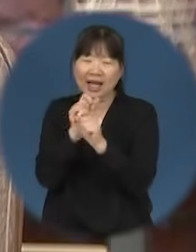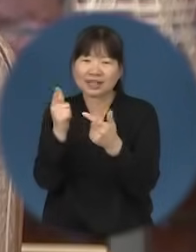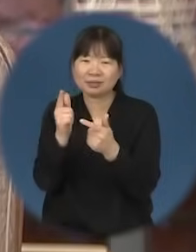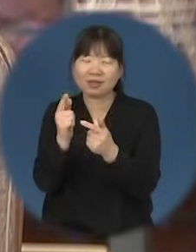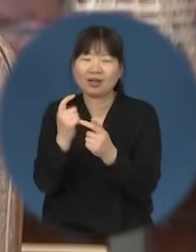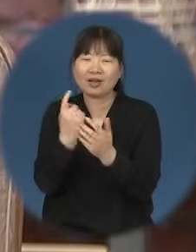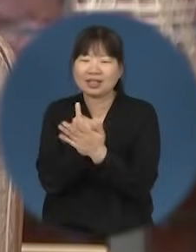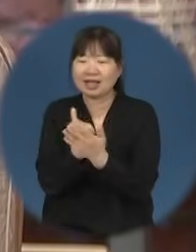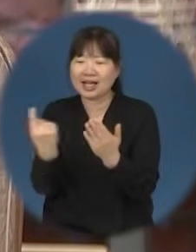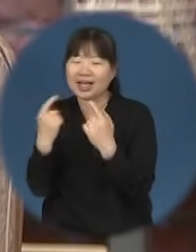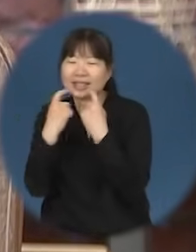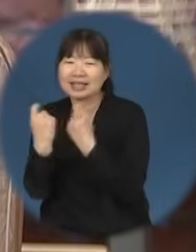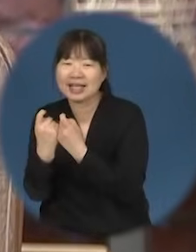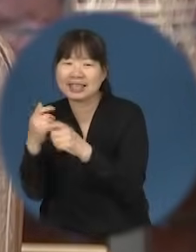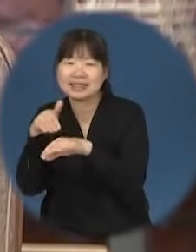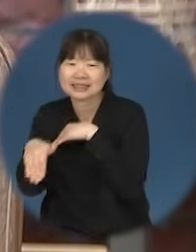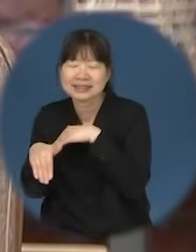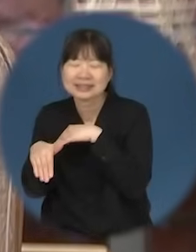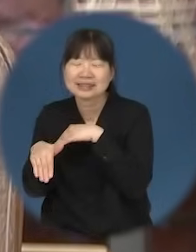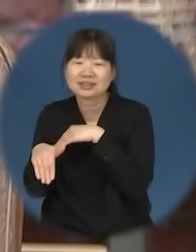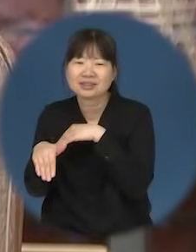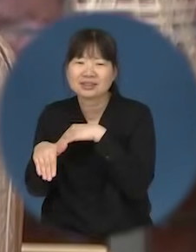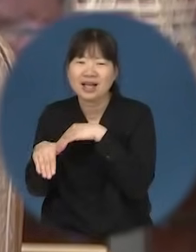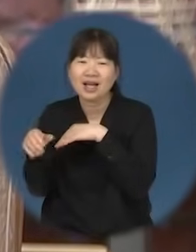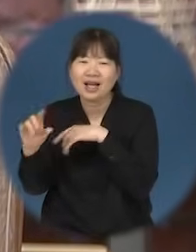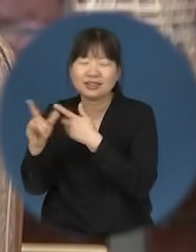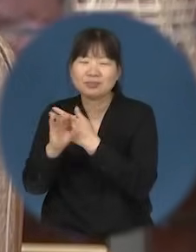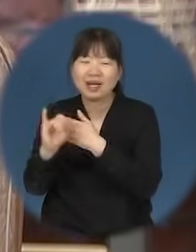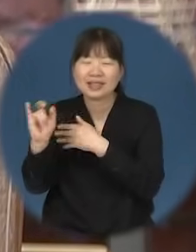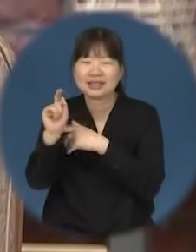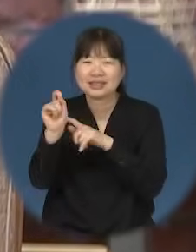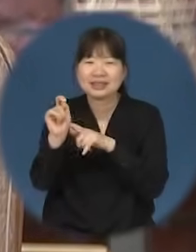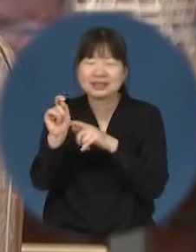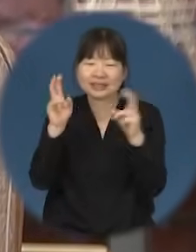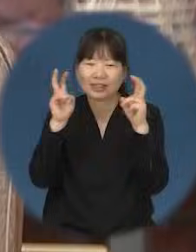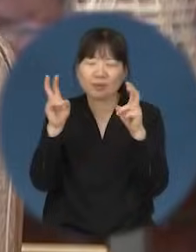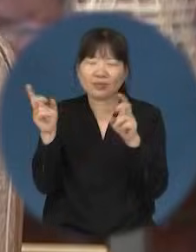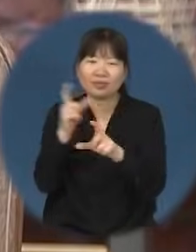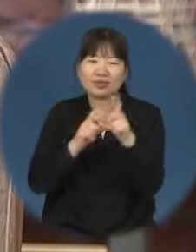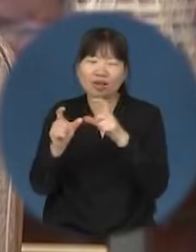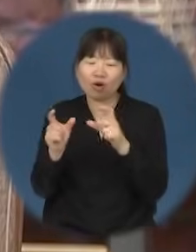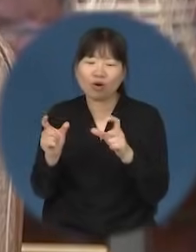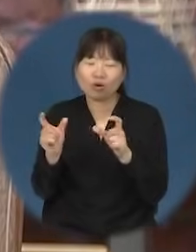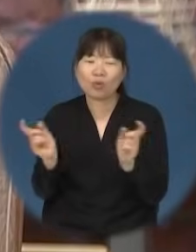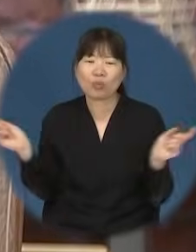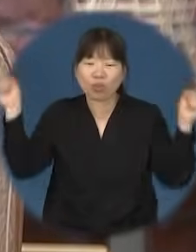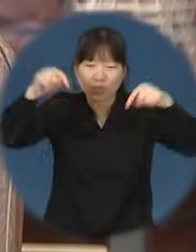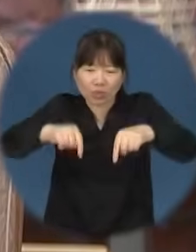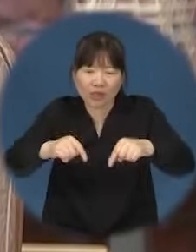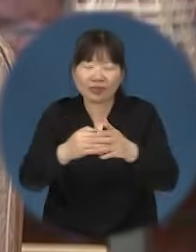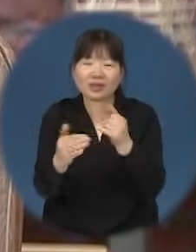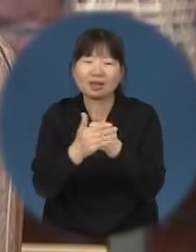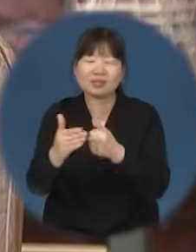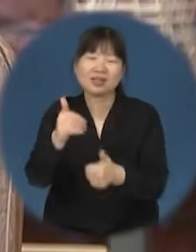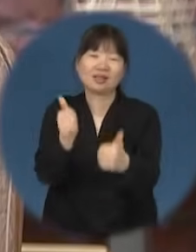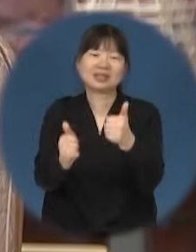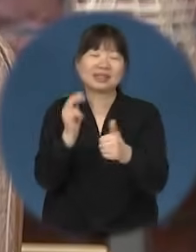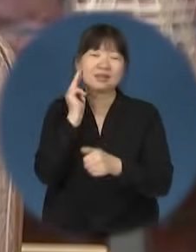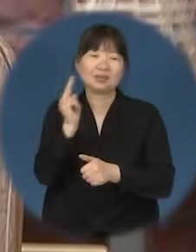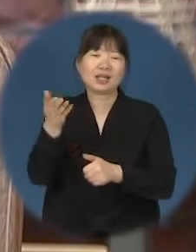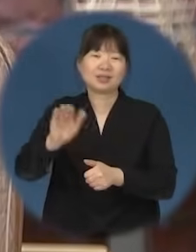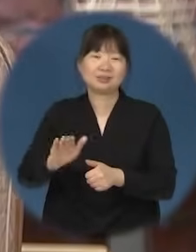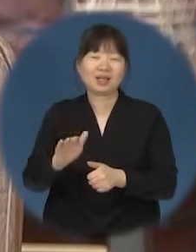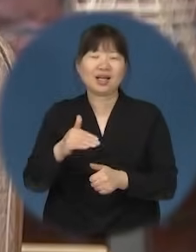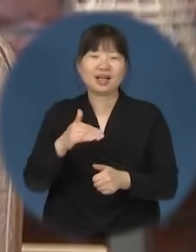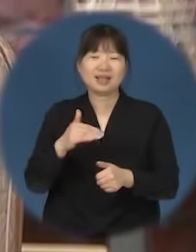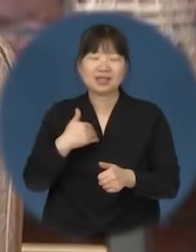요즘 IT 기업, 핀테크 기업들이 더 들어가서 서로 경쟁이 치열해지는 거죠. 네. 그렇지만 이제 사용자한테는